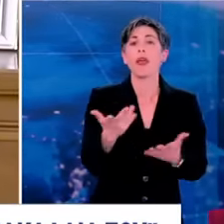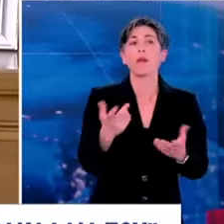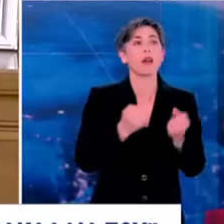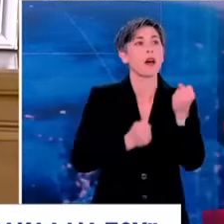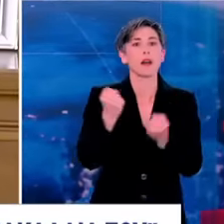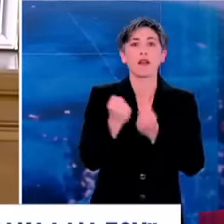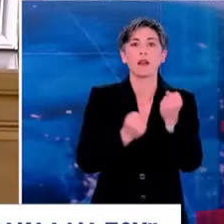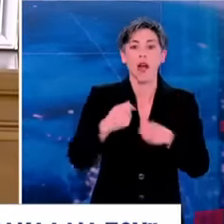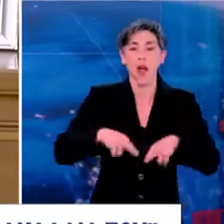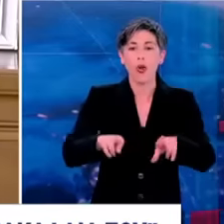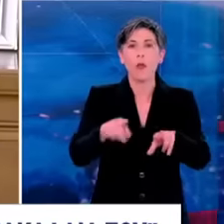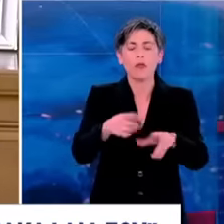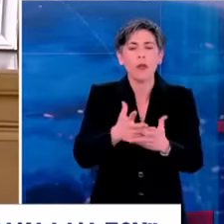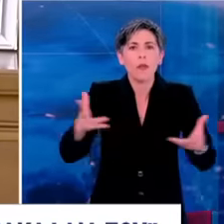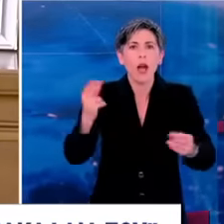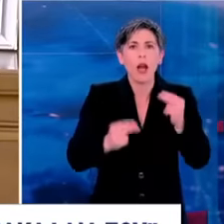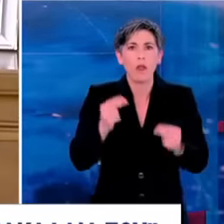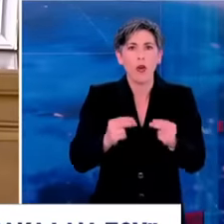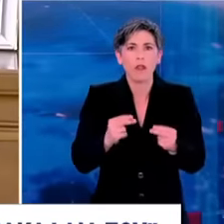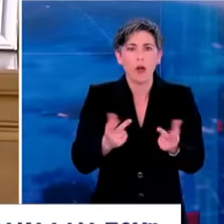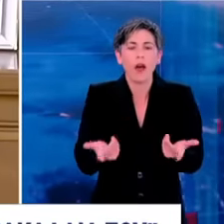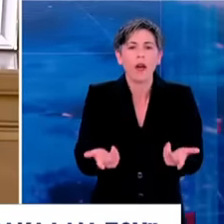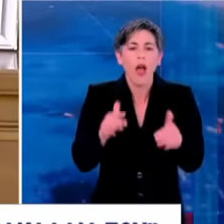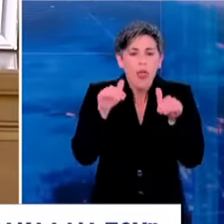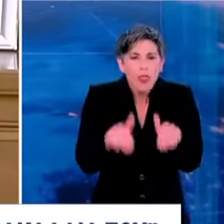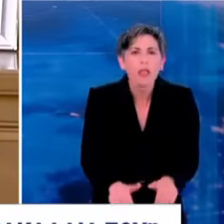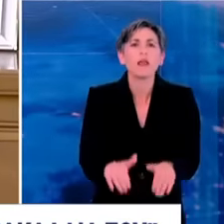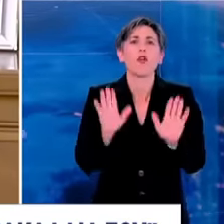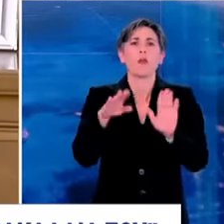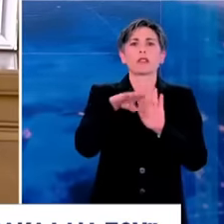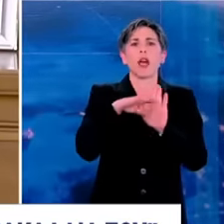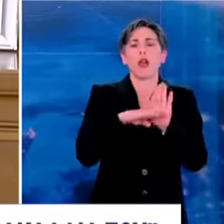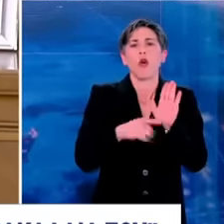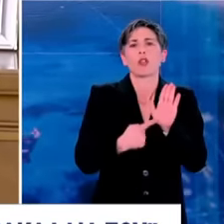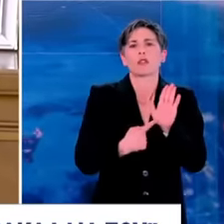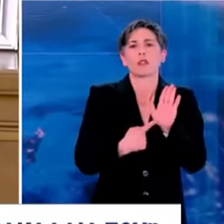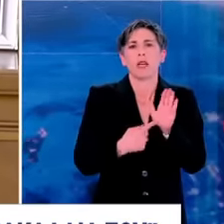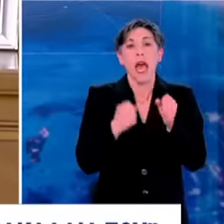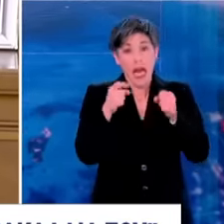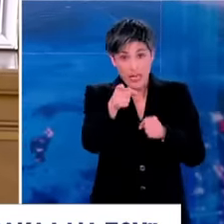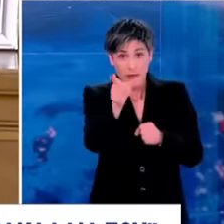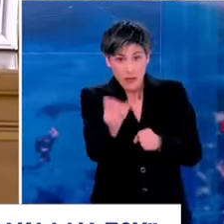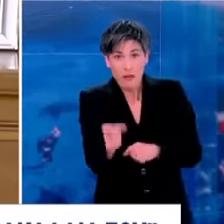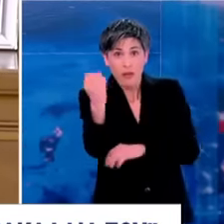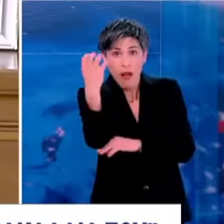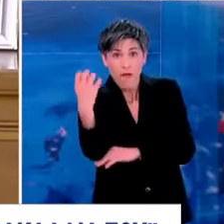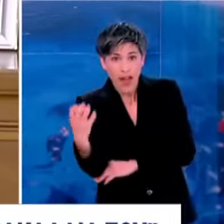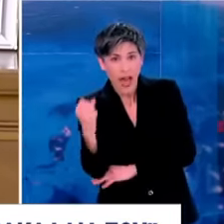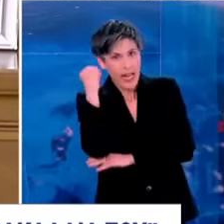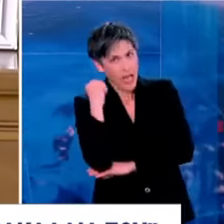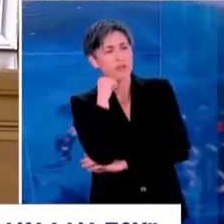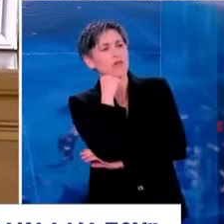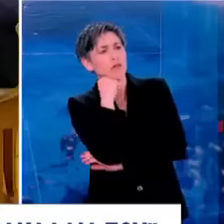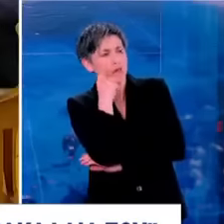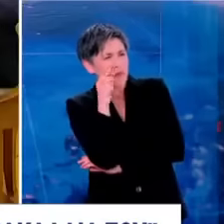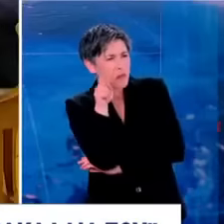έχουμε μεγάλο πρόβλημα. Ας το αναγνωρίσουμε. Δεν σεβόμαστε τον κώδικα οδικής κυκλοφορίας. Καθίστε σε ένα οποιοδήποτε φανάρι και θα δείτε πόσοι περνάνε